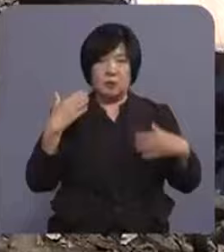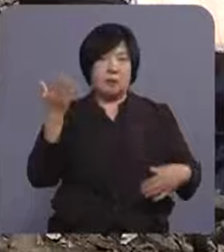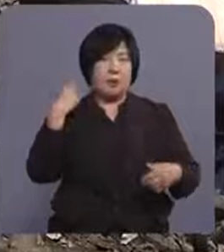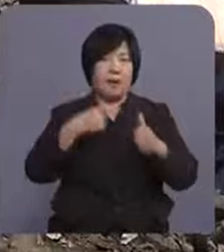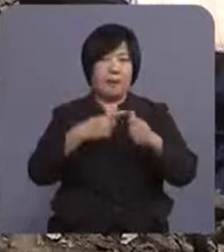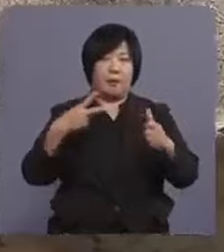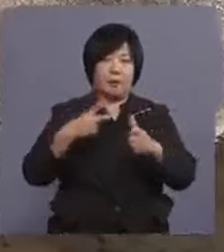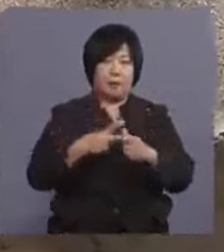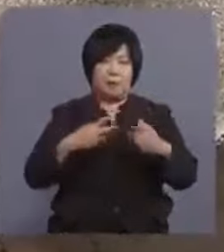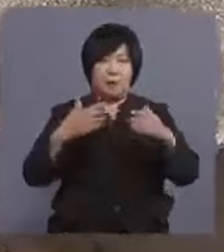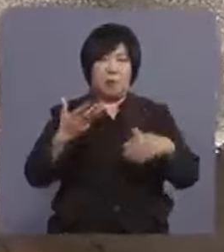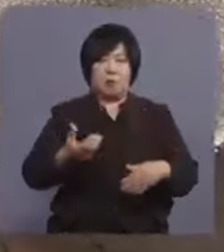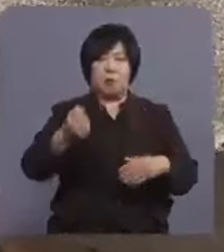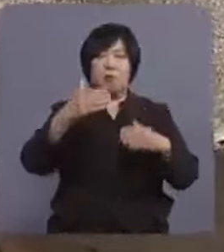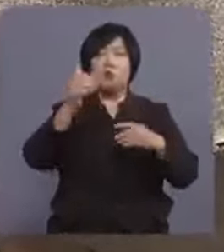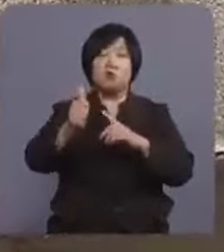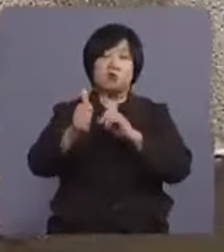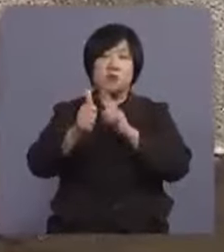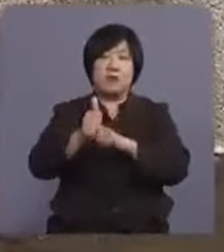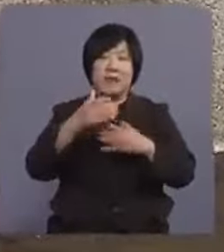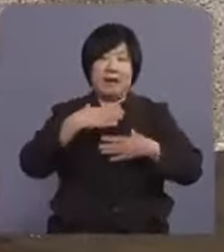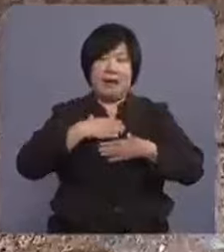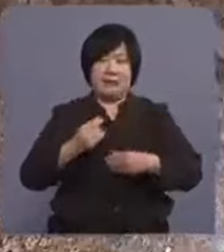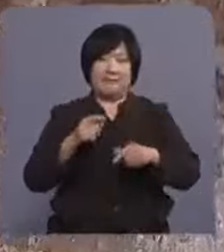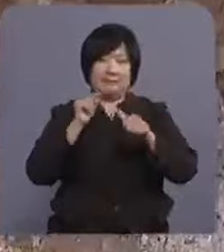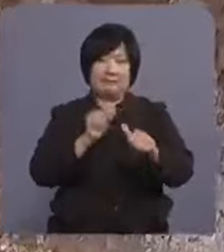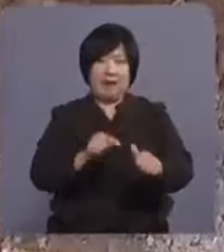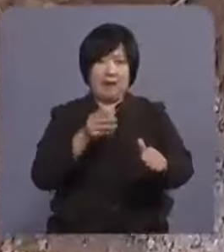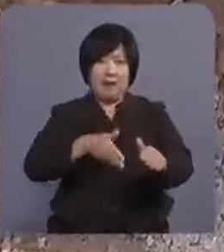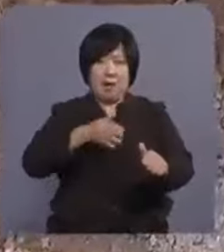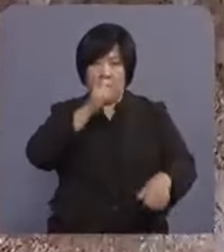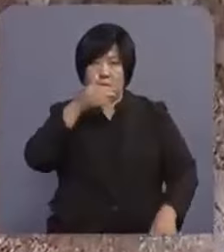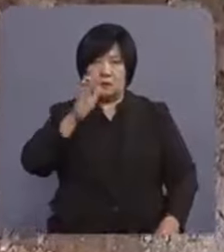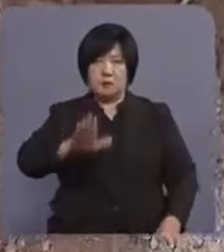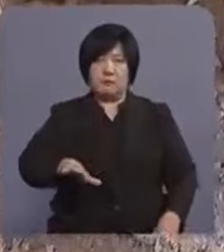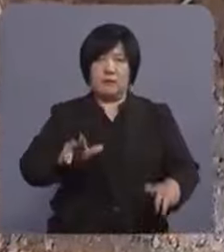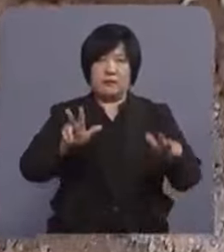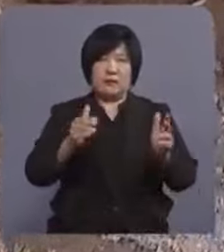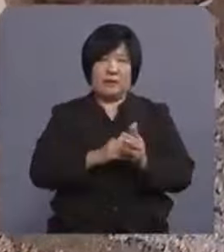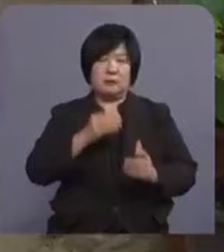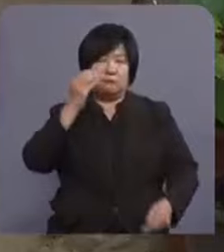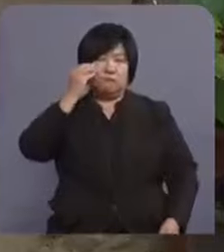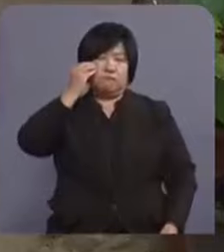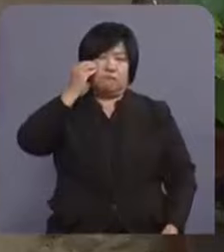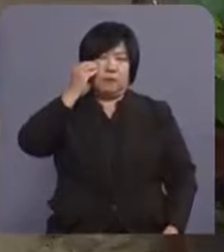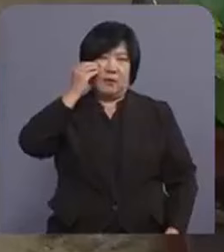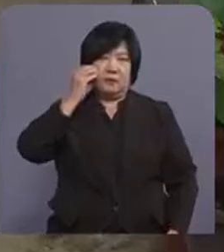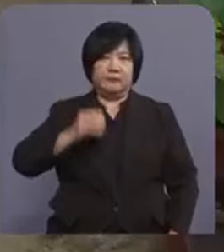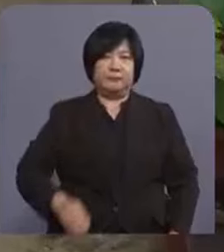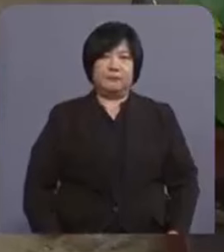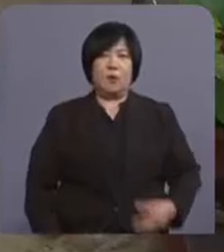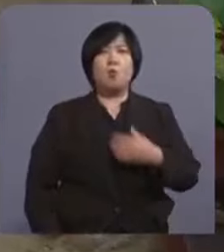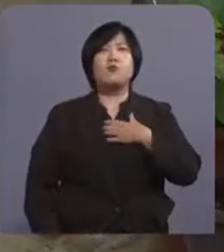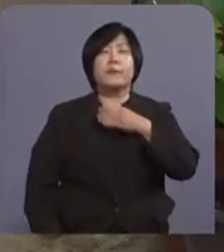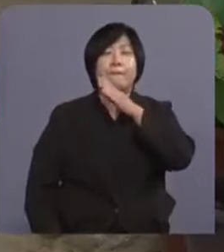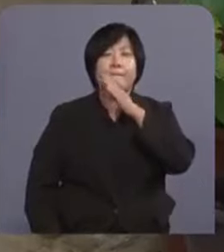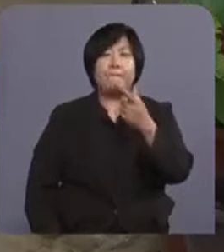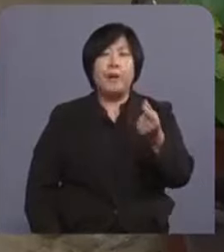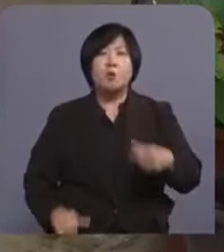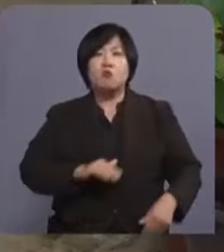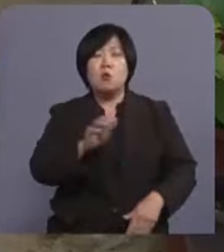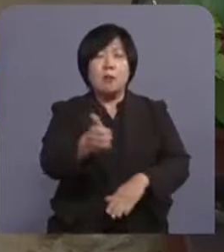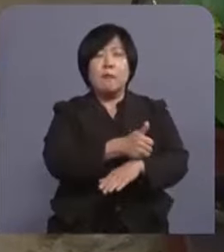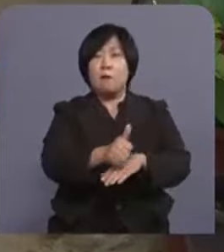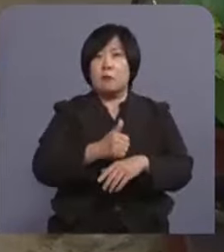걸쳐 소유주에게 안전 조치를 요청했지만 지금껏 방치됐습니다 위험하죠 그가 우리는